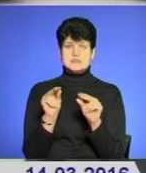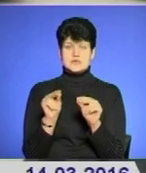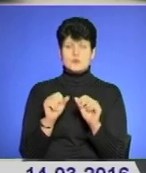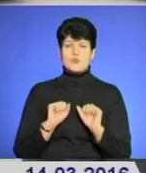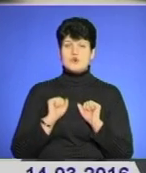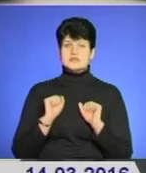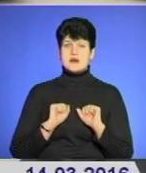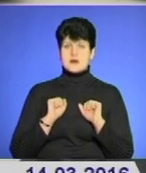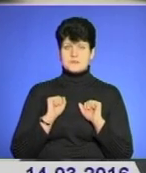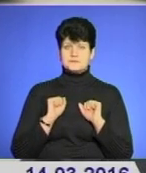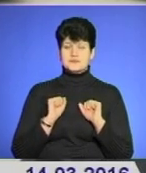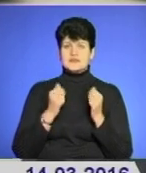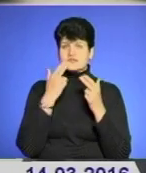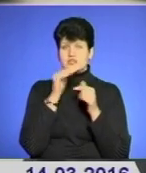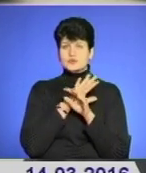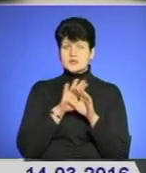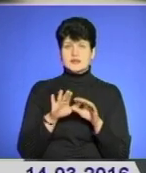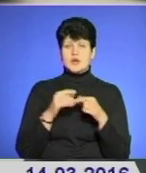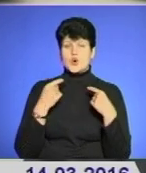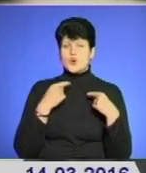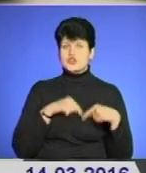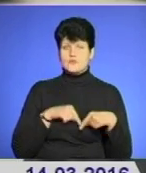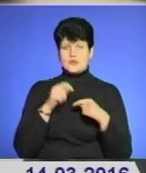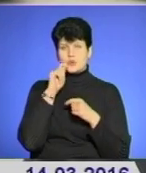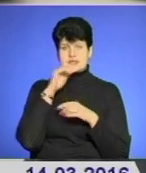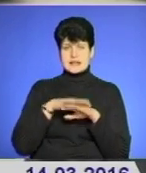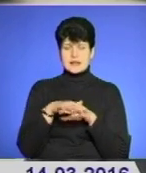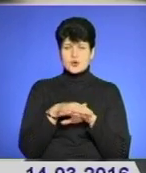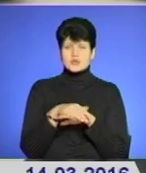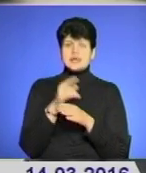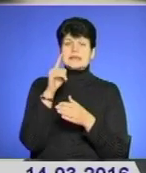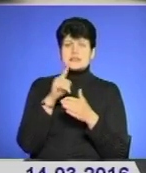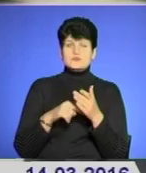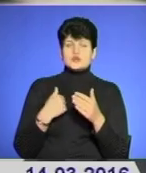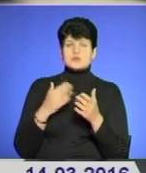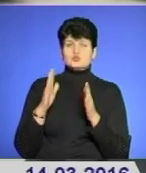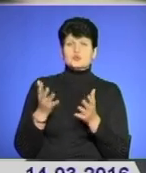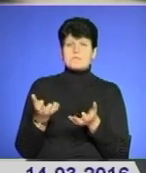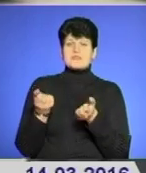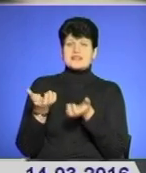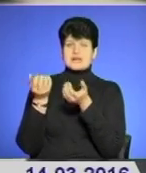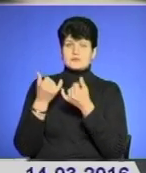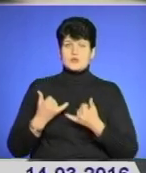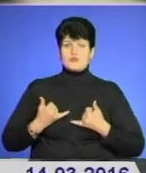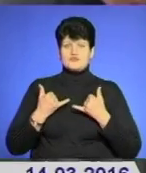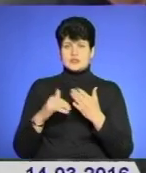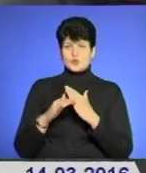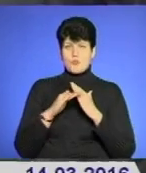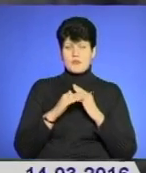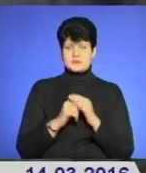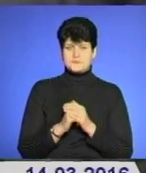постараємося, звичайно, не розчарувати український народ. І надіємося, що вони будуть нас підтримувати, поважати і